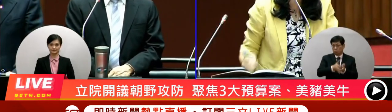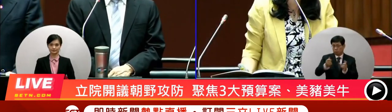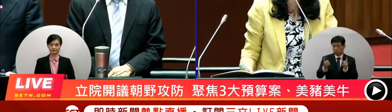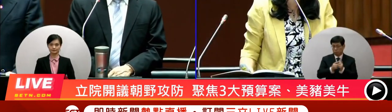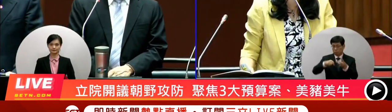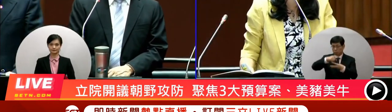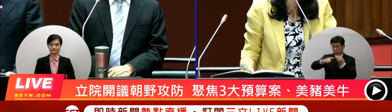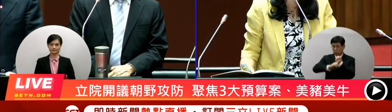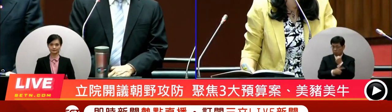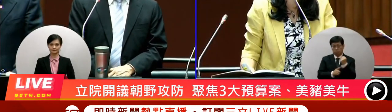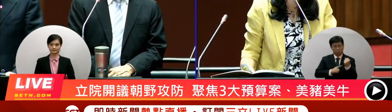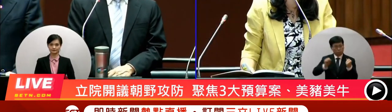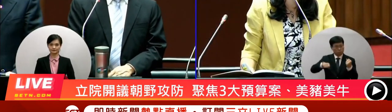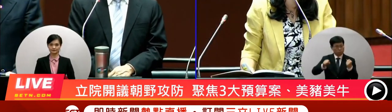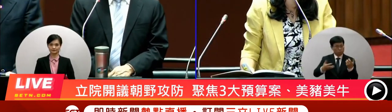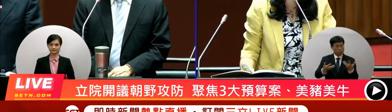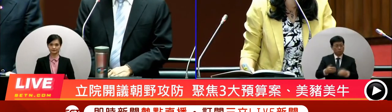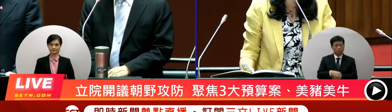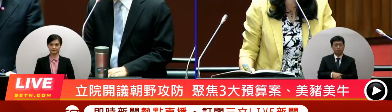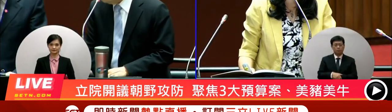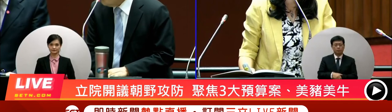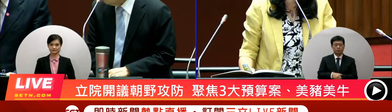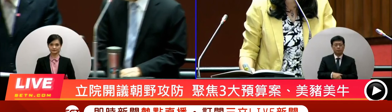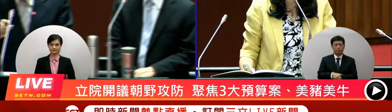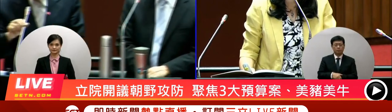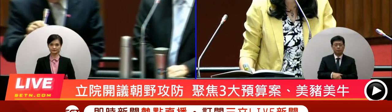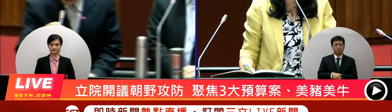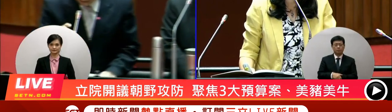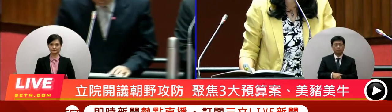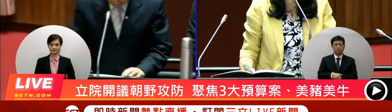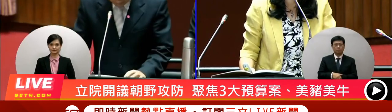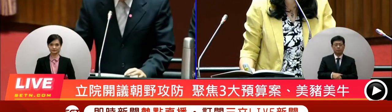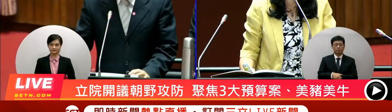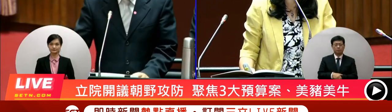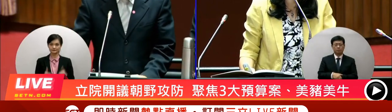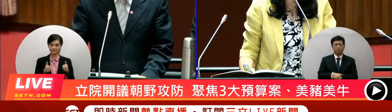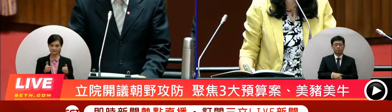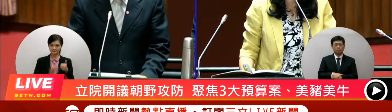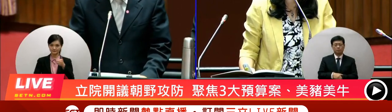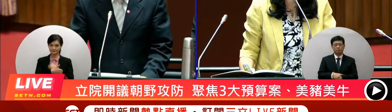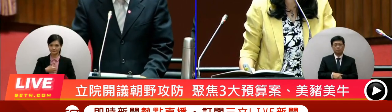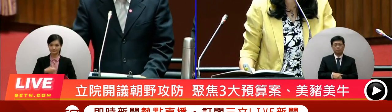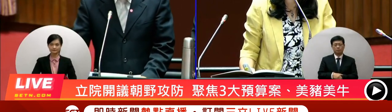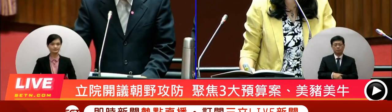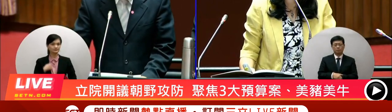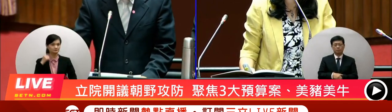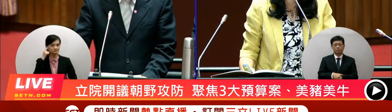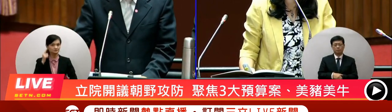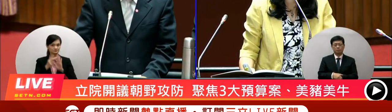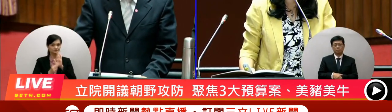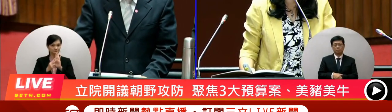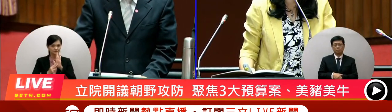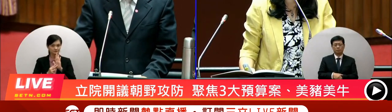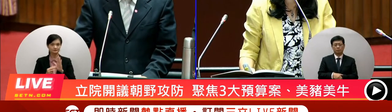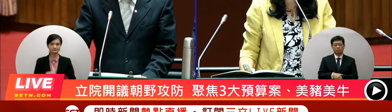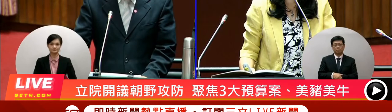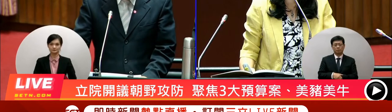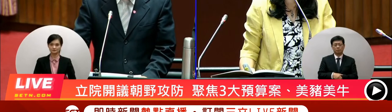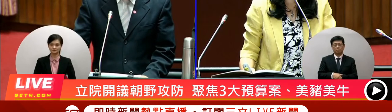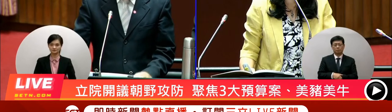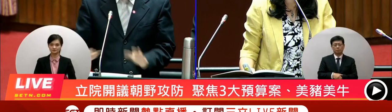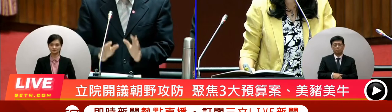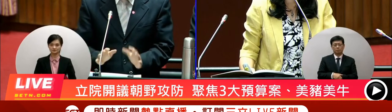三项修法您是否同意跟支持？ 谢谢委员，我想跟委员来做一个说明哈。确实在第一